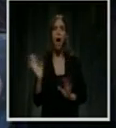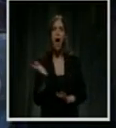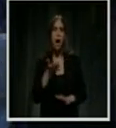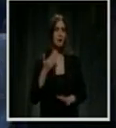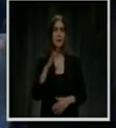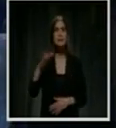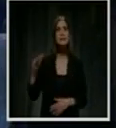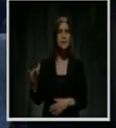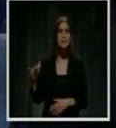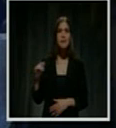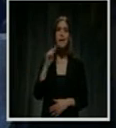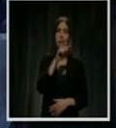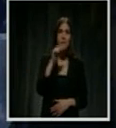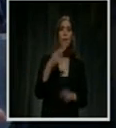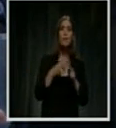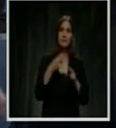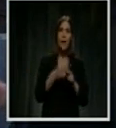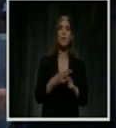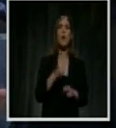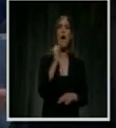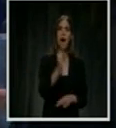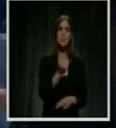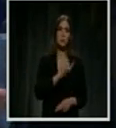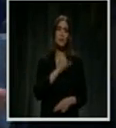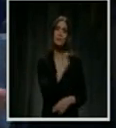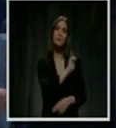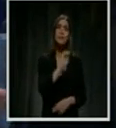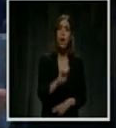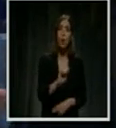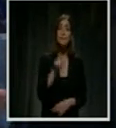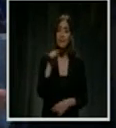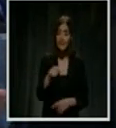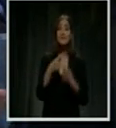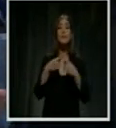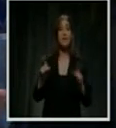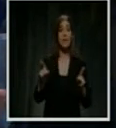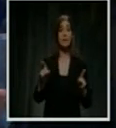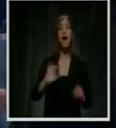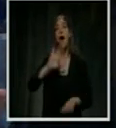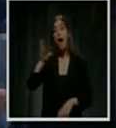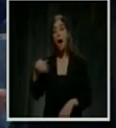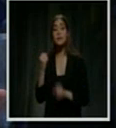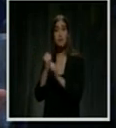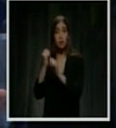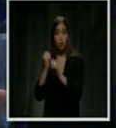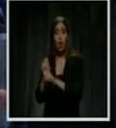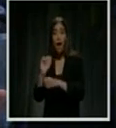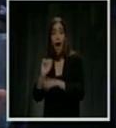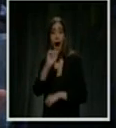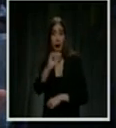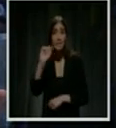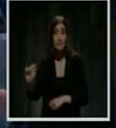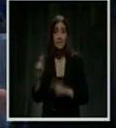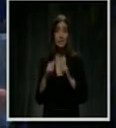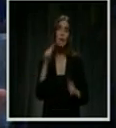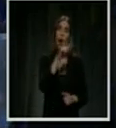għamilkom. Dik hija d-differenza. Aħna naħdmu għalik u hu jaħdem għalih. Mhux